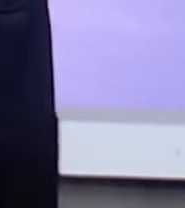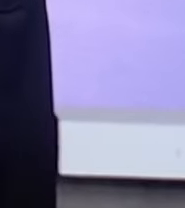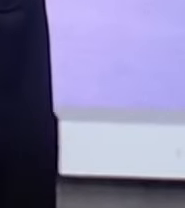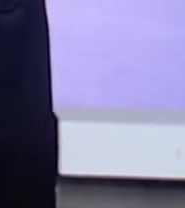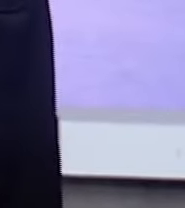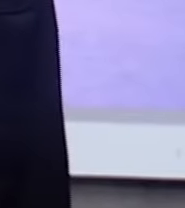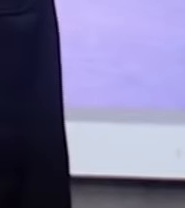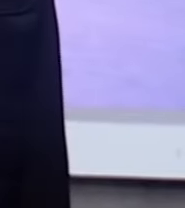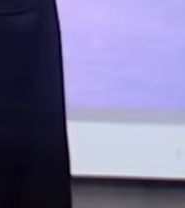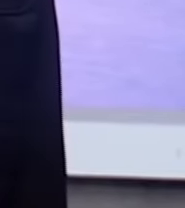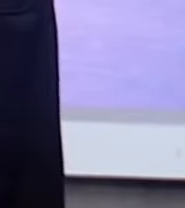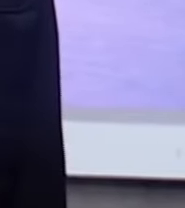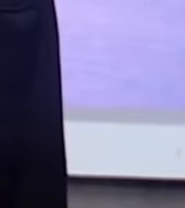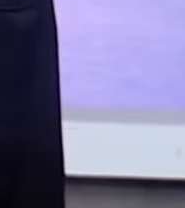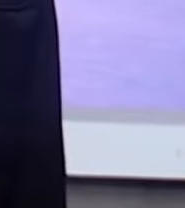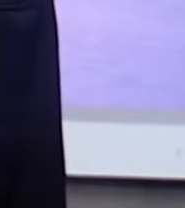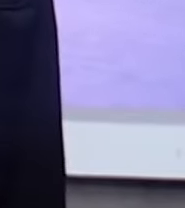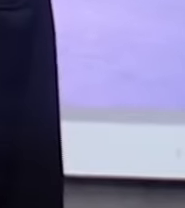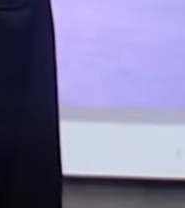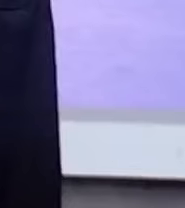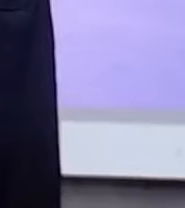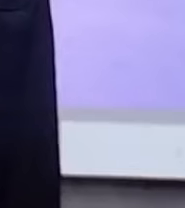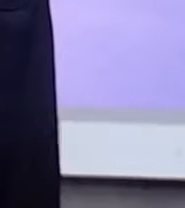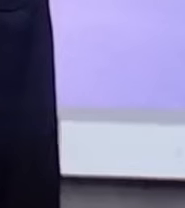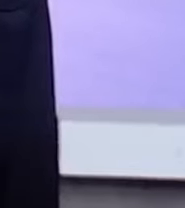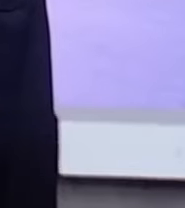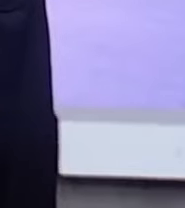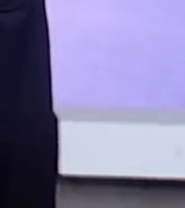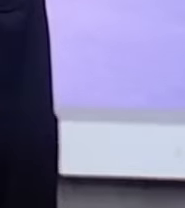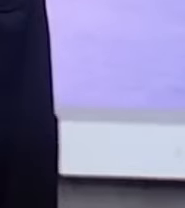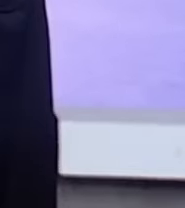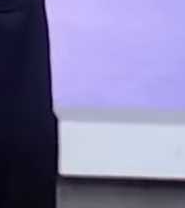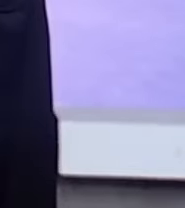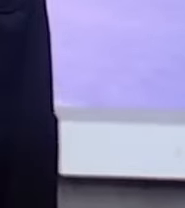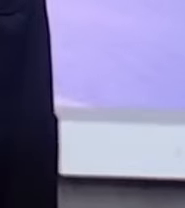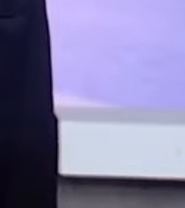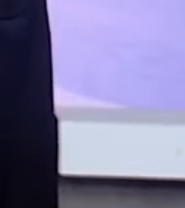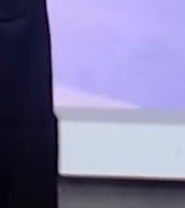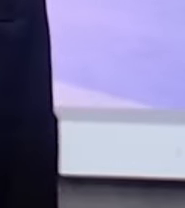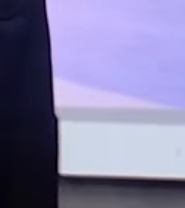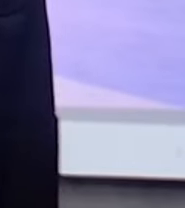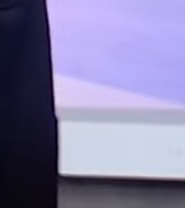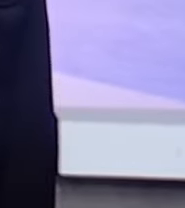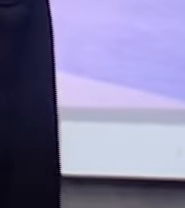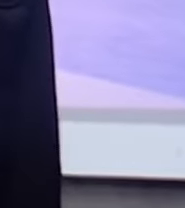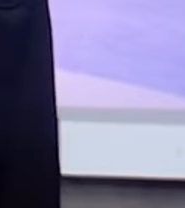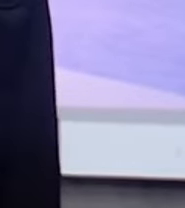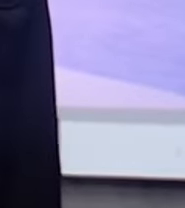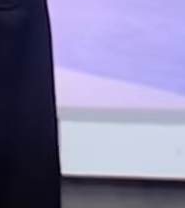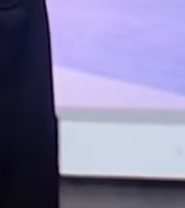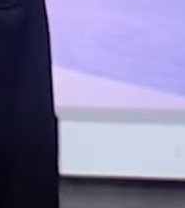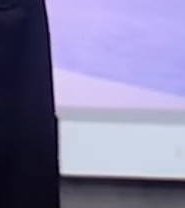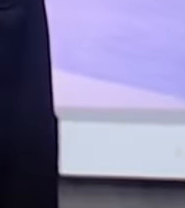sama-sama tayo maging saksi. Mag-subscribe sa GMA Integrated News sa YouTube at para sa mga kapuso abroad,